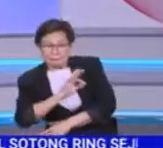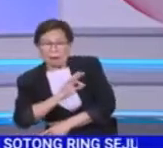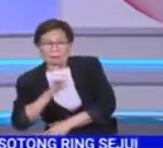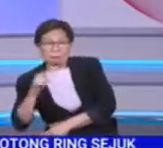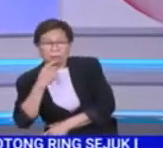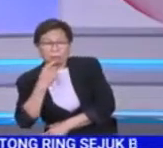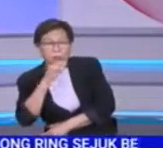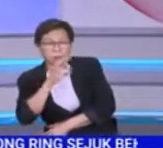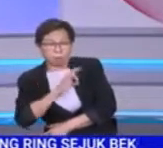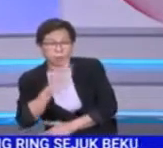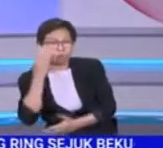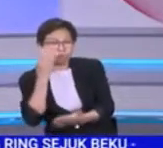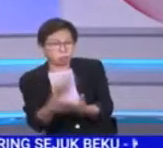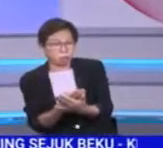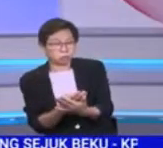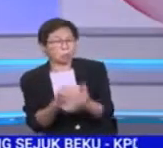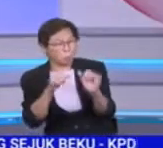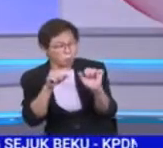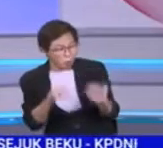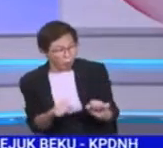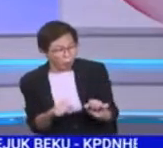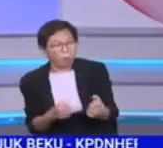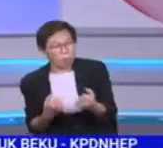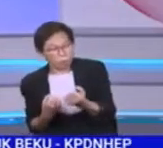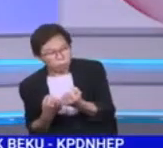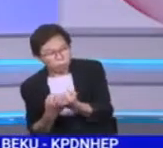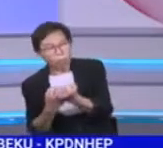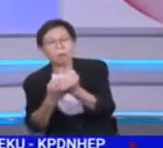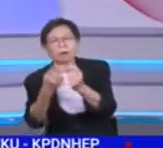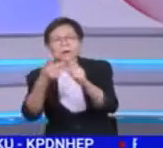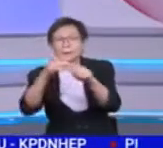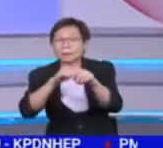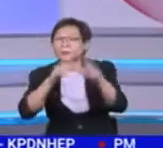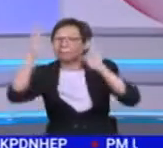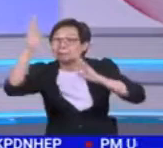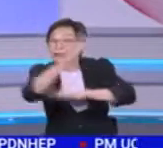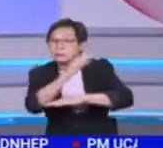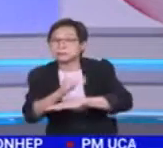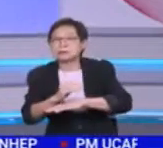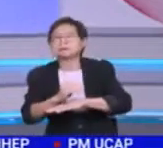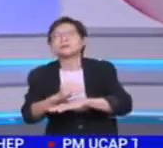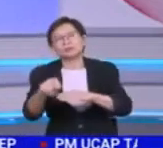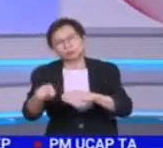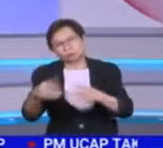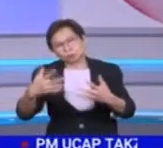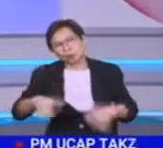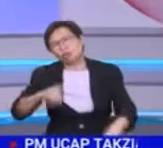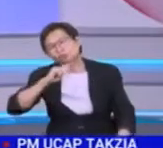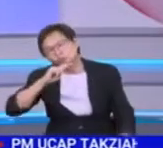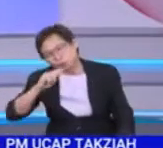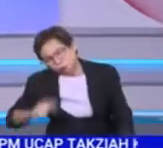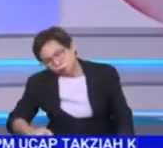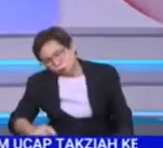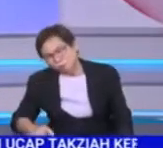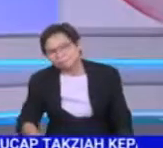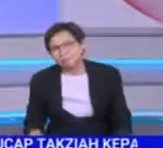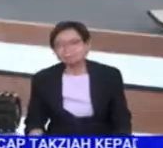ini untuk membuktikan bahawa dia masih mampu memberi sumbangan kepada negara meskipun berstatus kuda tua.